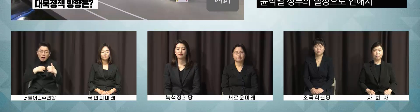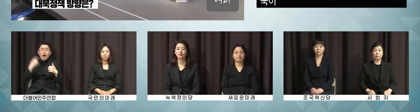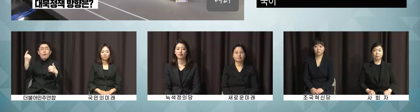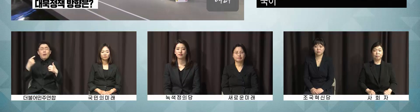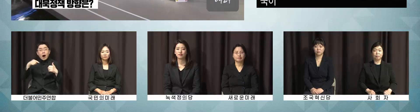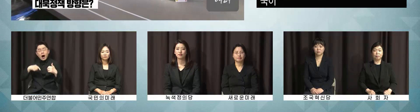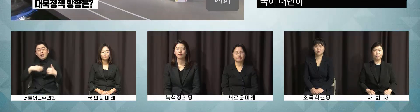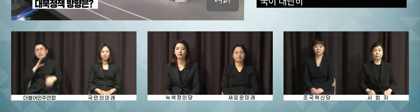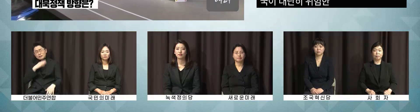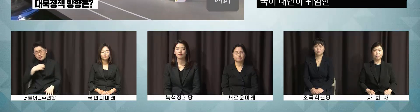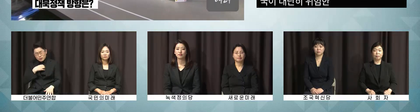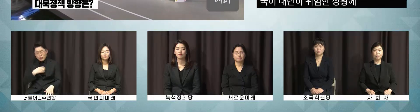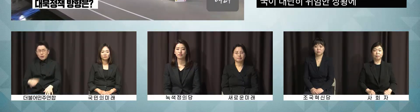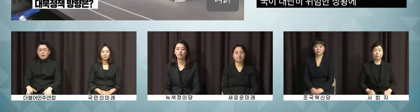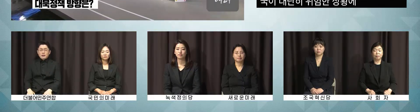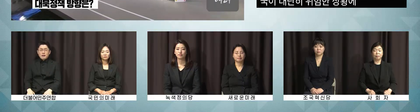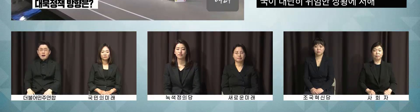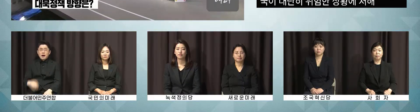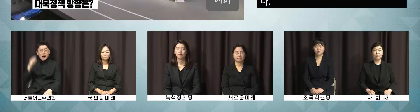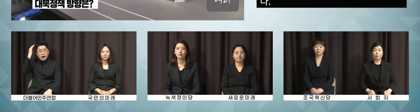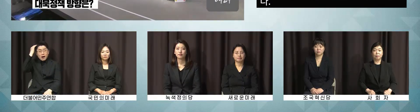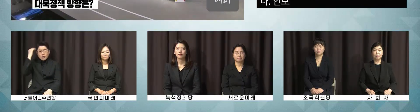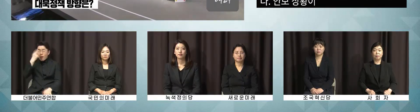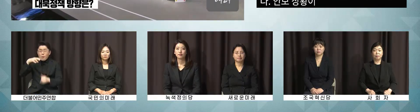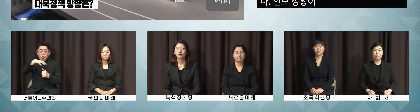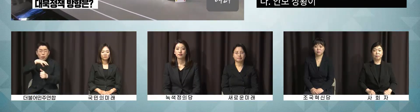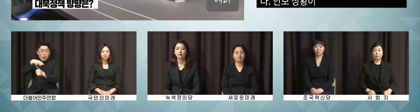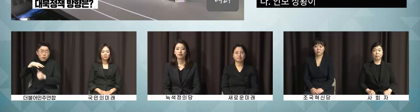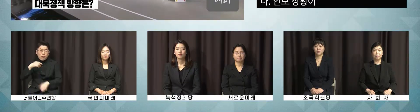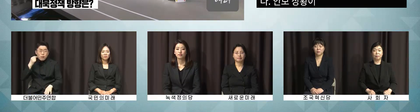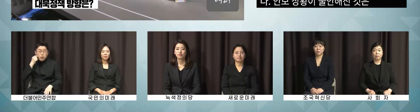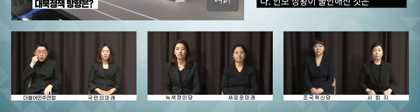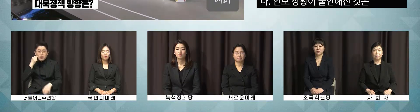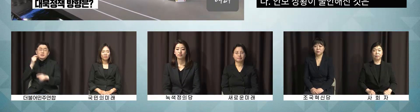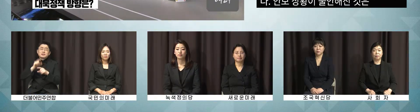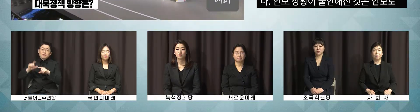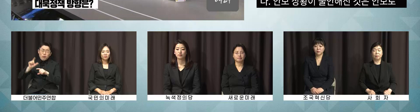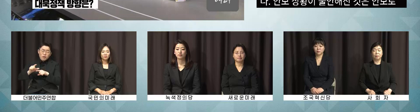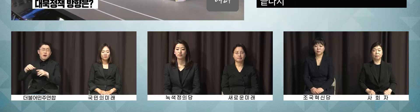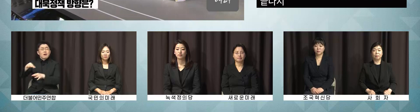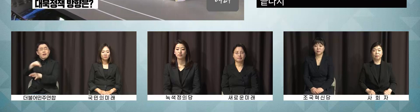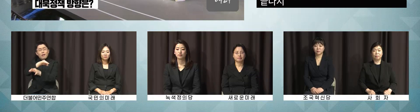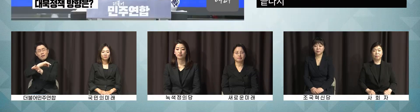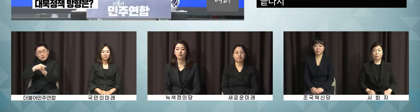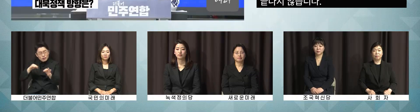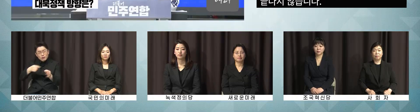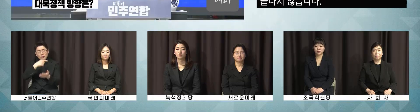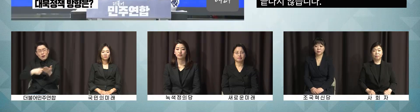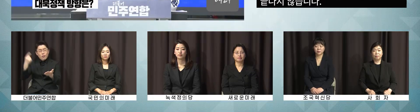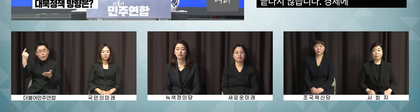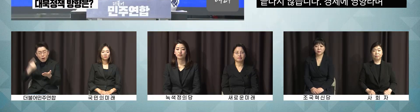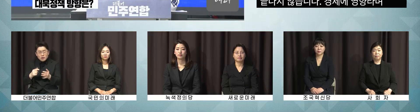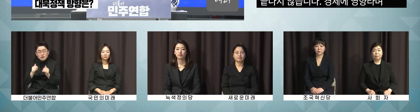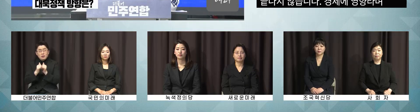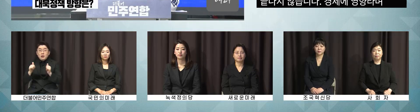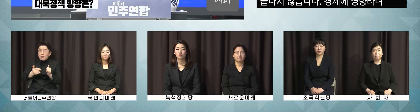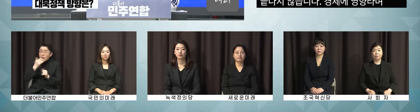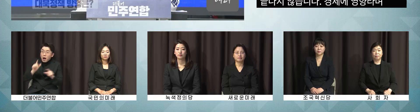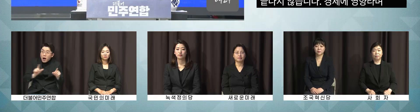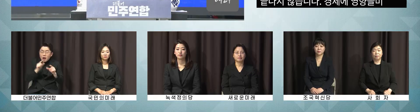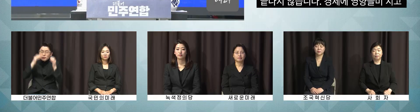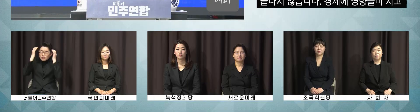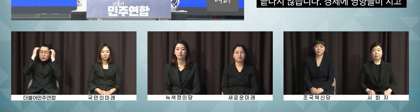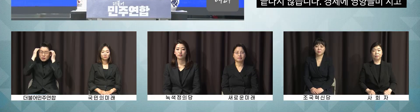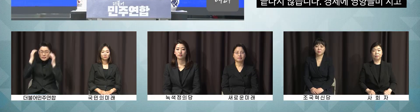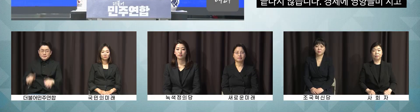있습니다. 안보의 상황이 불안해지는 것은 안보로 끝나지가 않습니다. 경제에 영향을 미치고요. 민생에 영향을 미치고